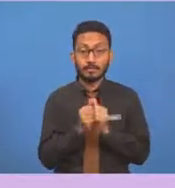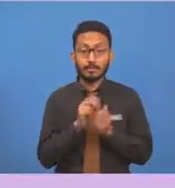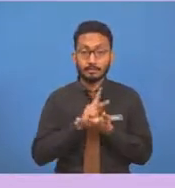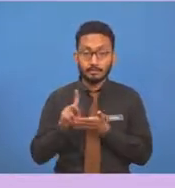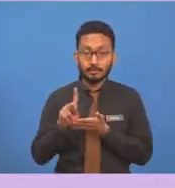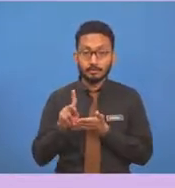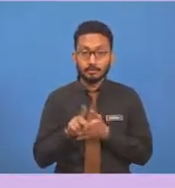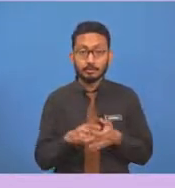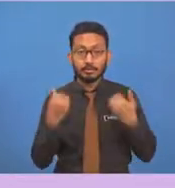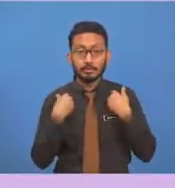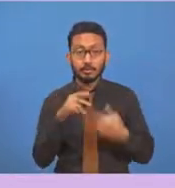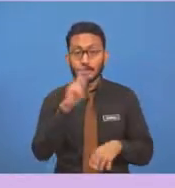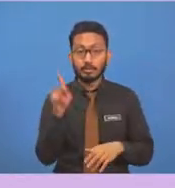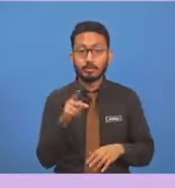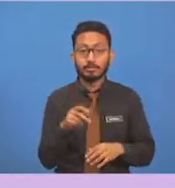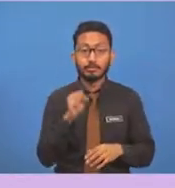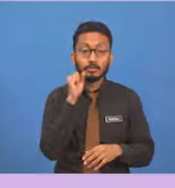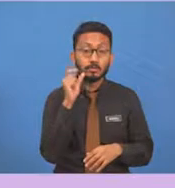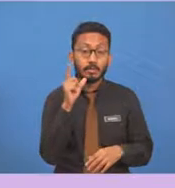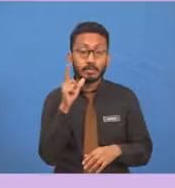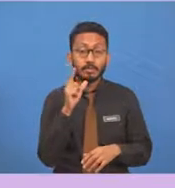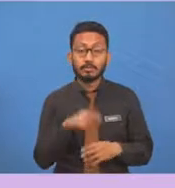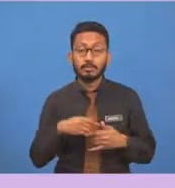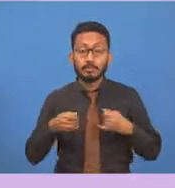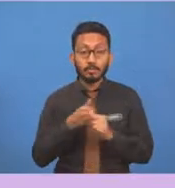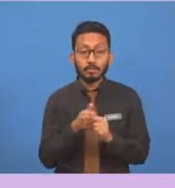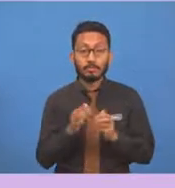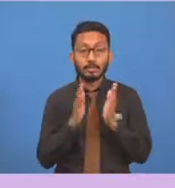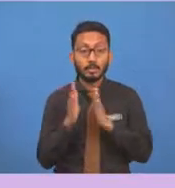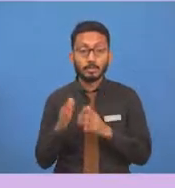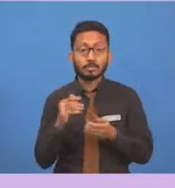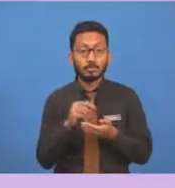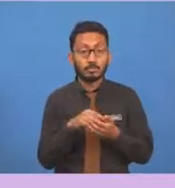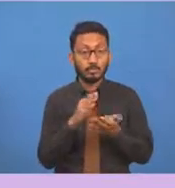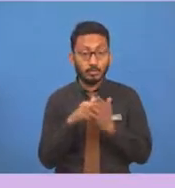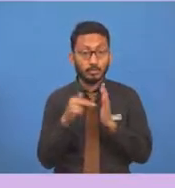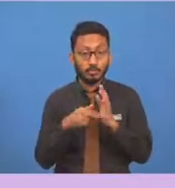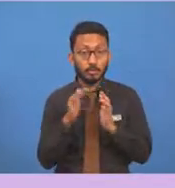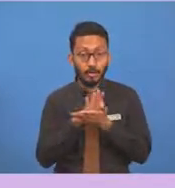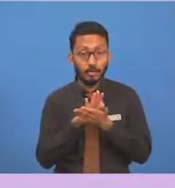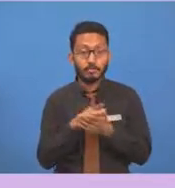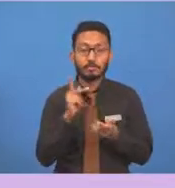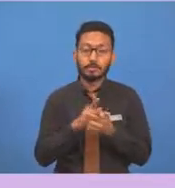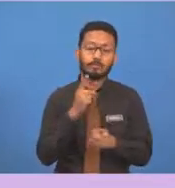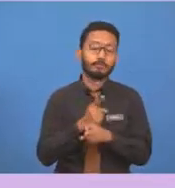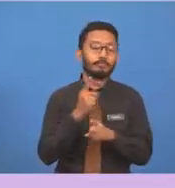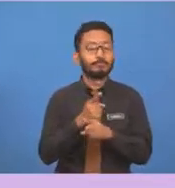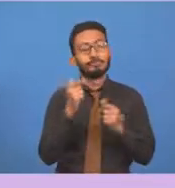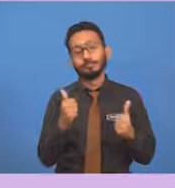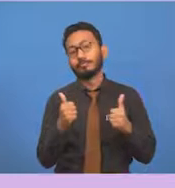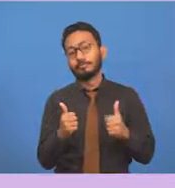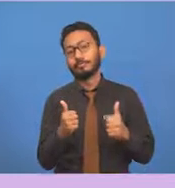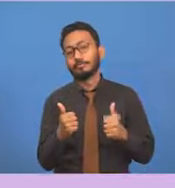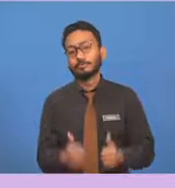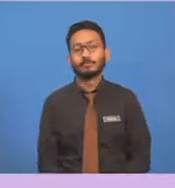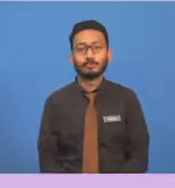Adakah Suling mematuhi peraturan sekolah? Ya, betul murid-murid. Suling mematuhi peraturan sekolah dengan